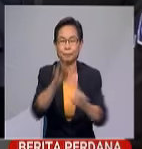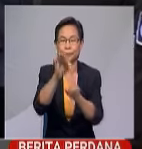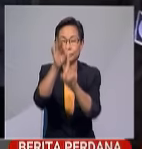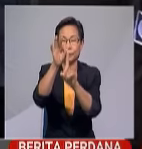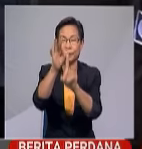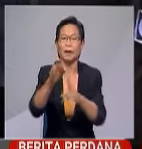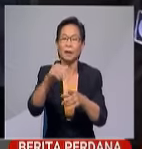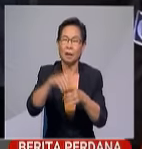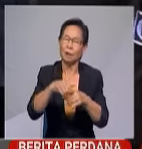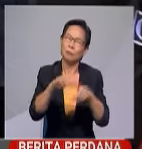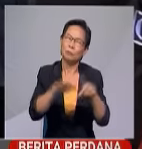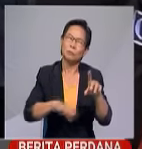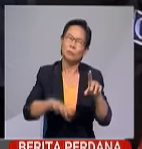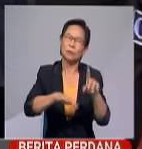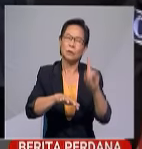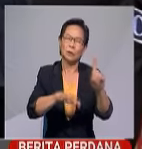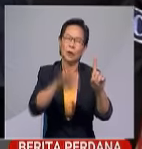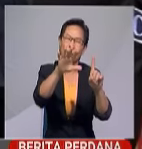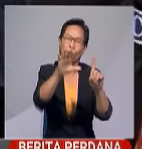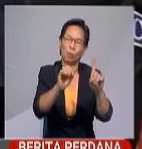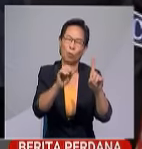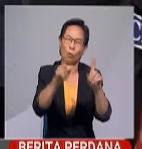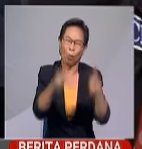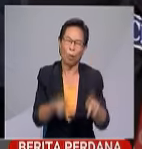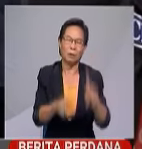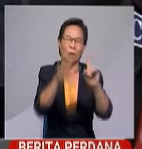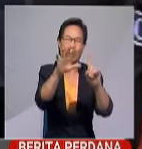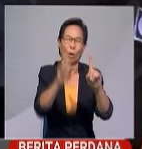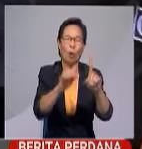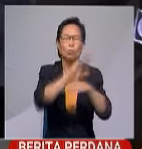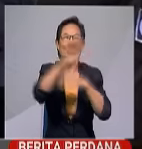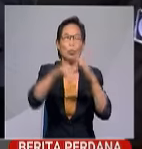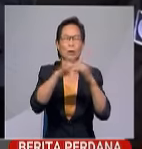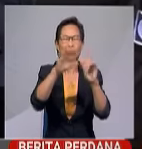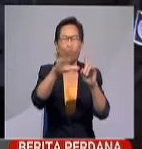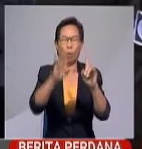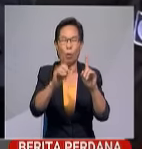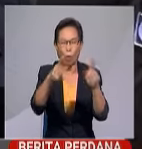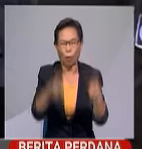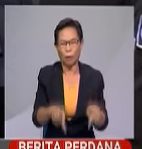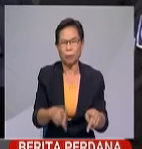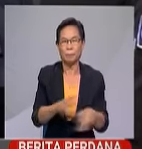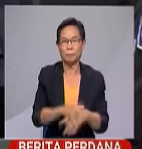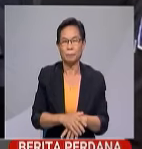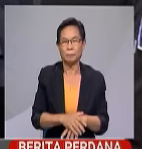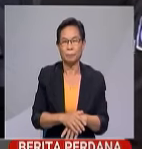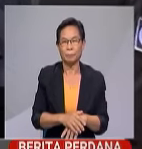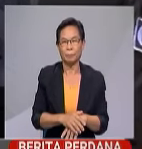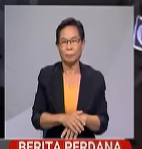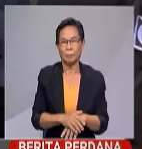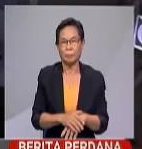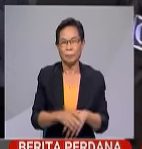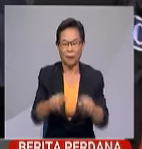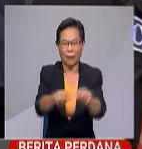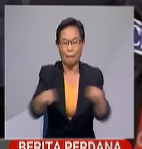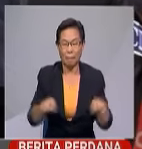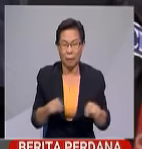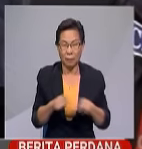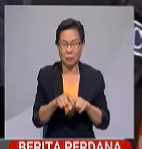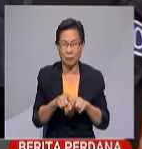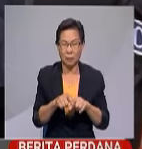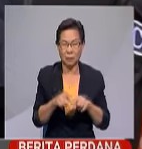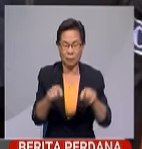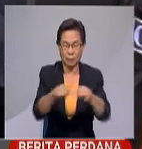kurang dalam 150 orang, 150 orang keseluruhannya di tempat-tempat di tempat yang dinyatakan